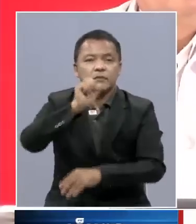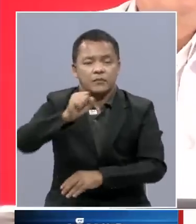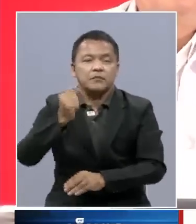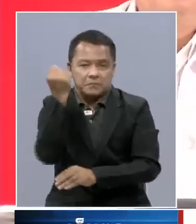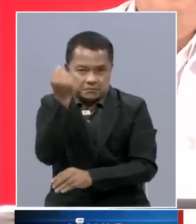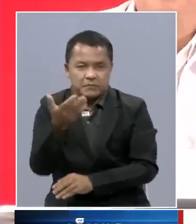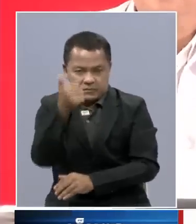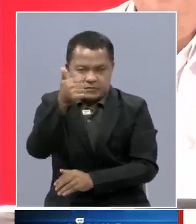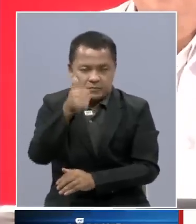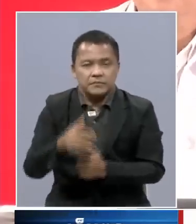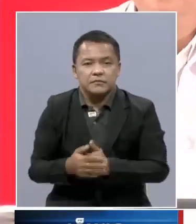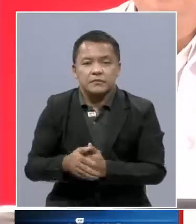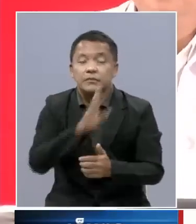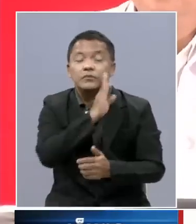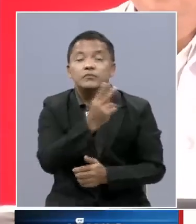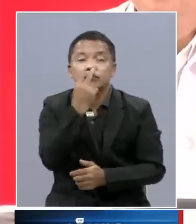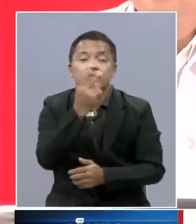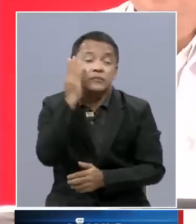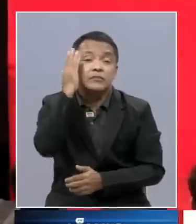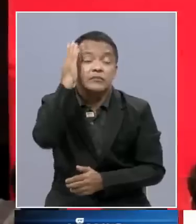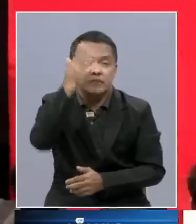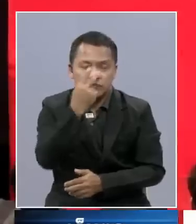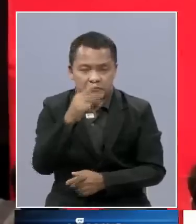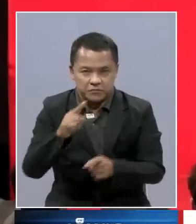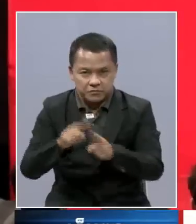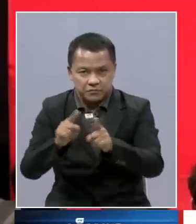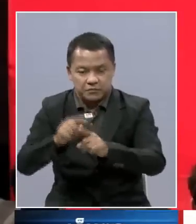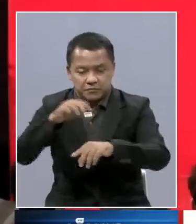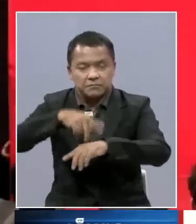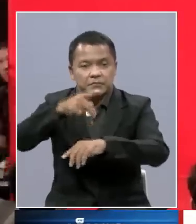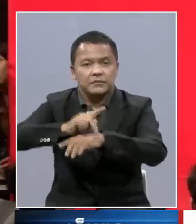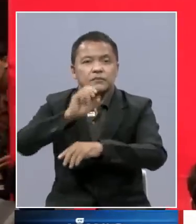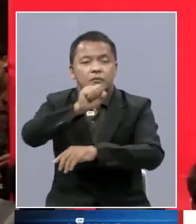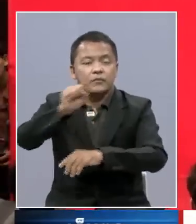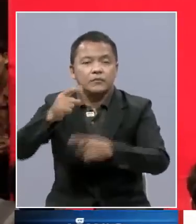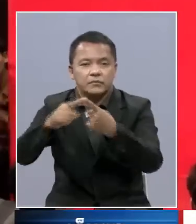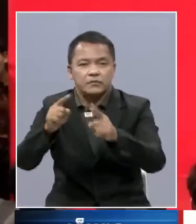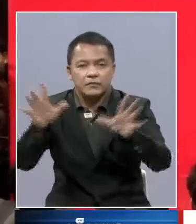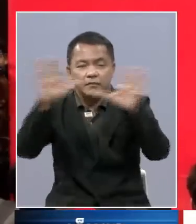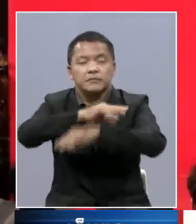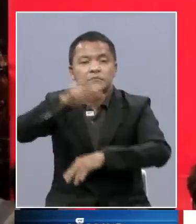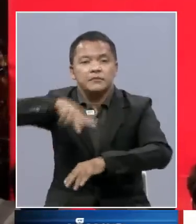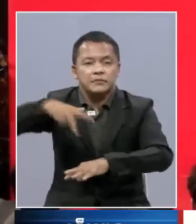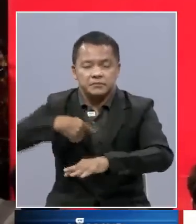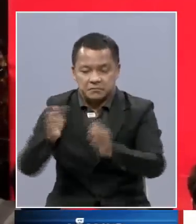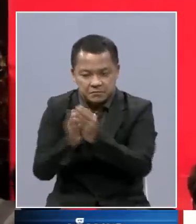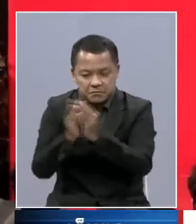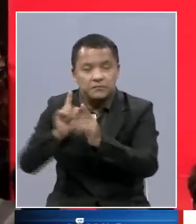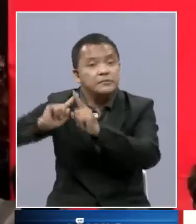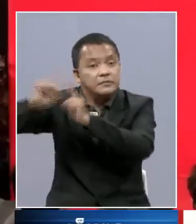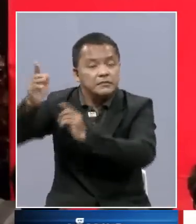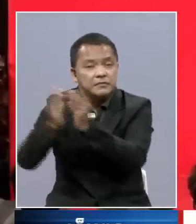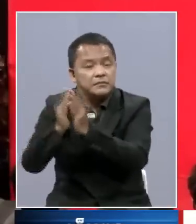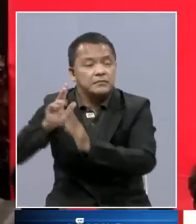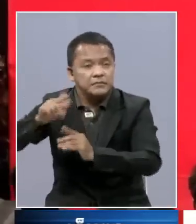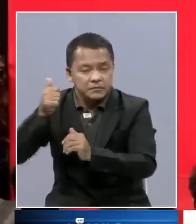สูงมากนะครับแล้วถ้ามองแบบนี้เนี่ยมันจะไม่ใช่แค่เก้าอี้ประธานสภาแล้วครับกลายเป็นว่าเพื่อไทยนี่เขาได้เสียงข้างมากเป็นอันดับหนึ่งแทนก้